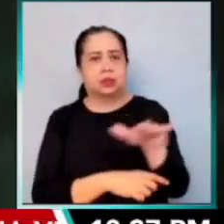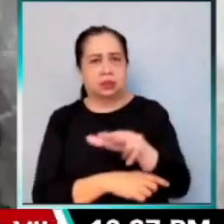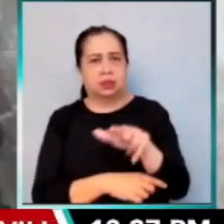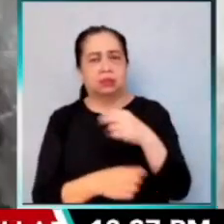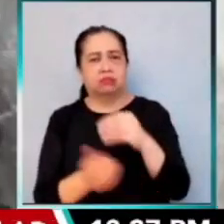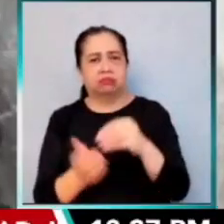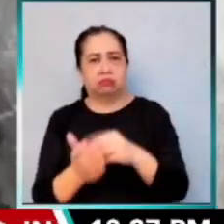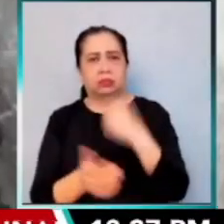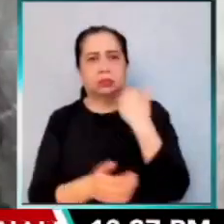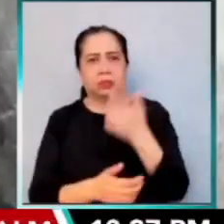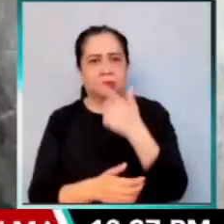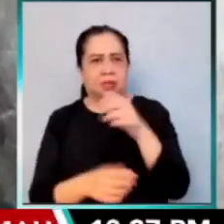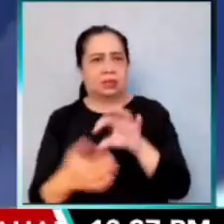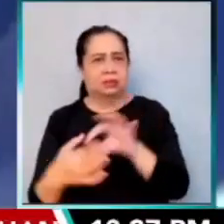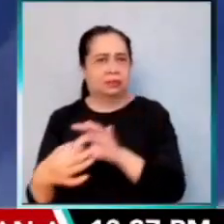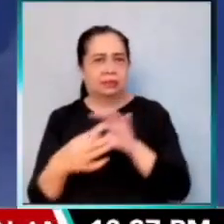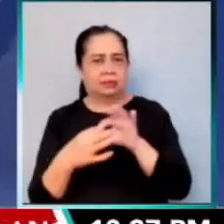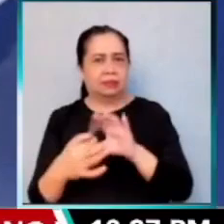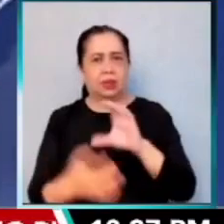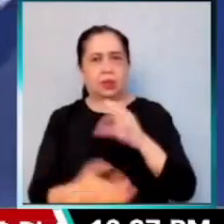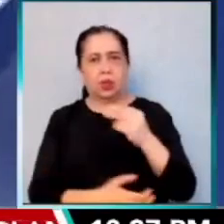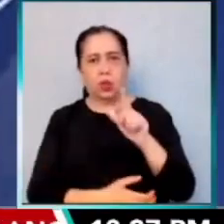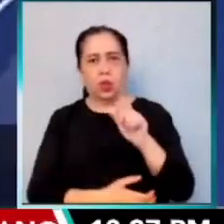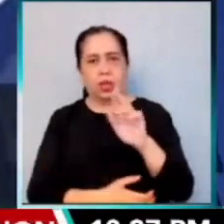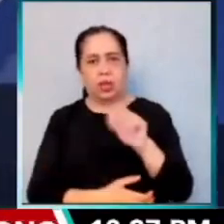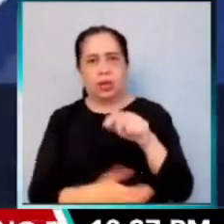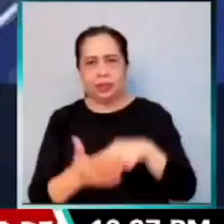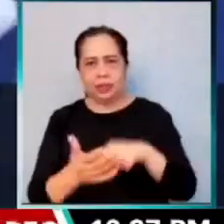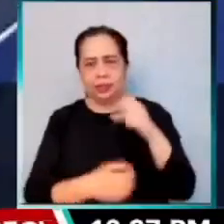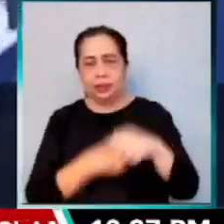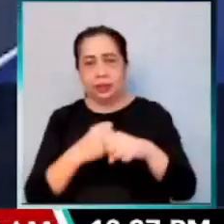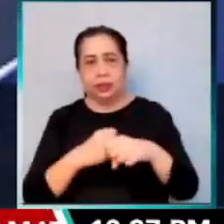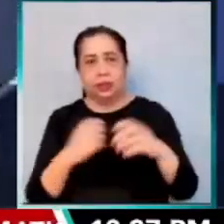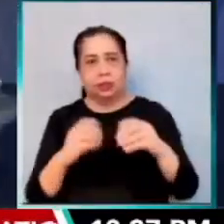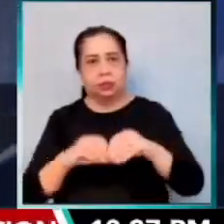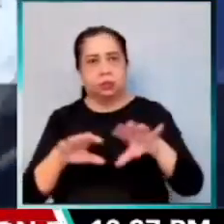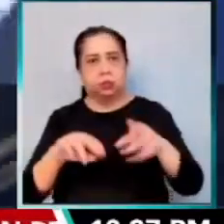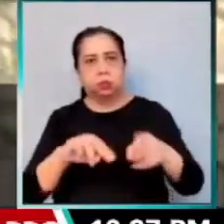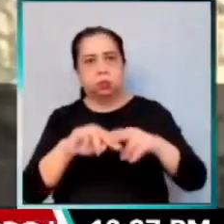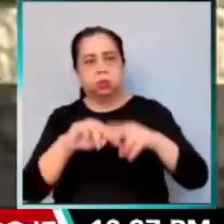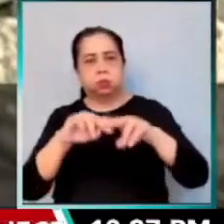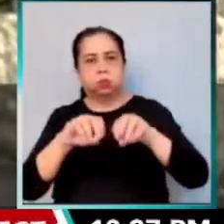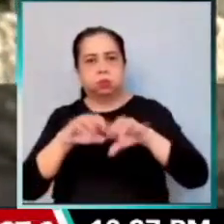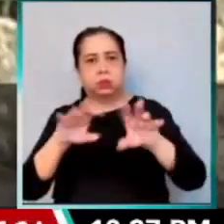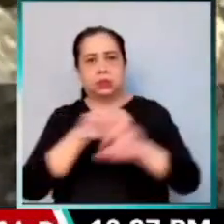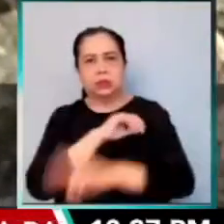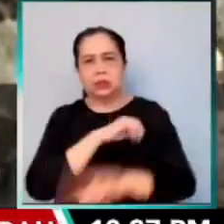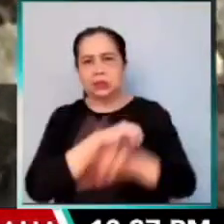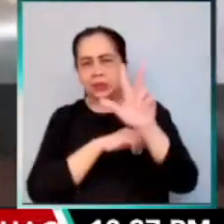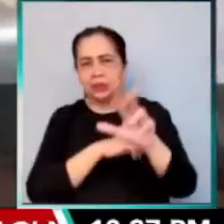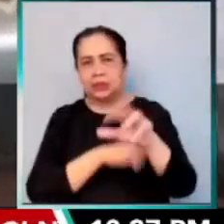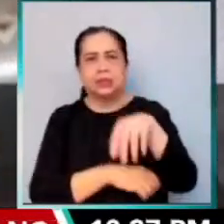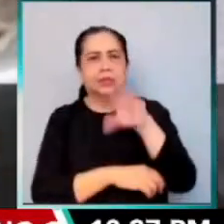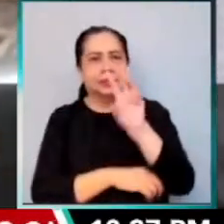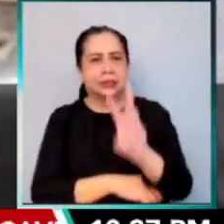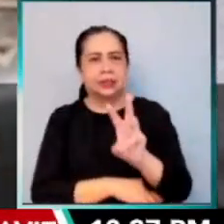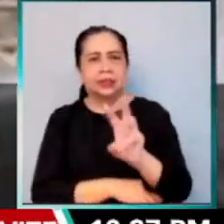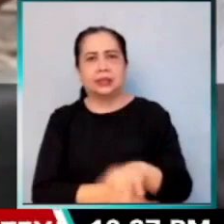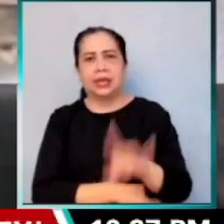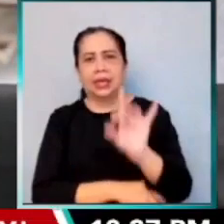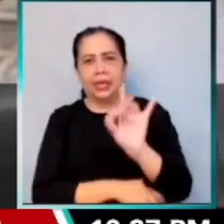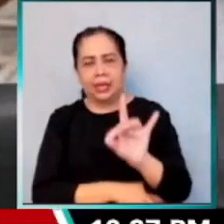namatay sa kolera ngayong taon. Lumampas na sa epidemic threshold ang Regions 3, 6 at 8. Ibig